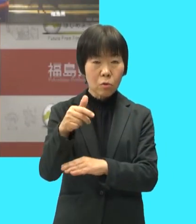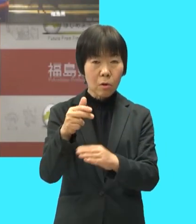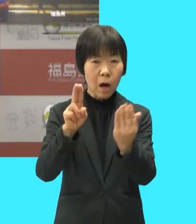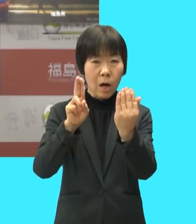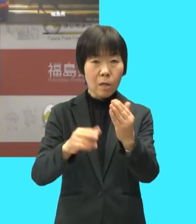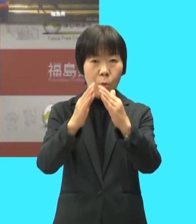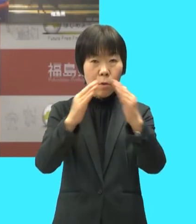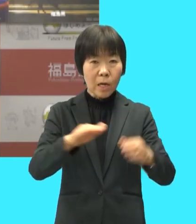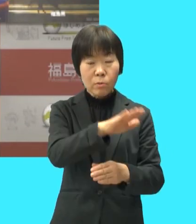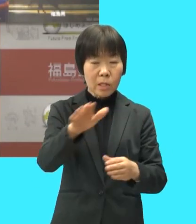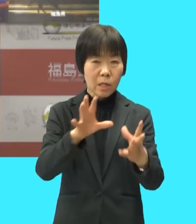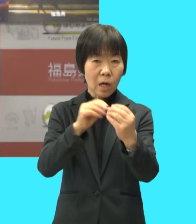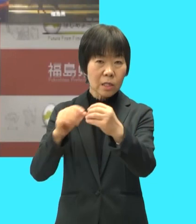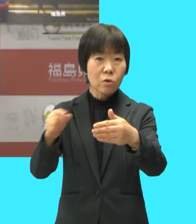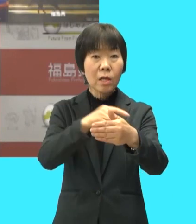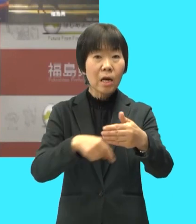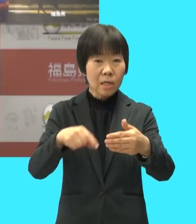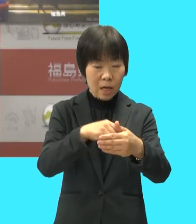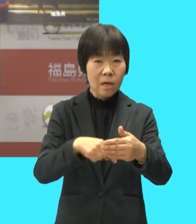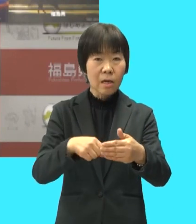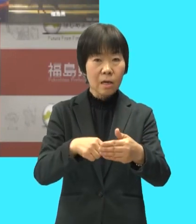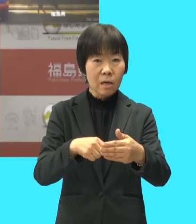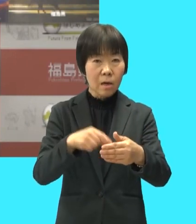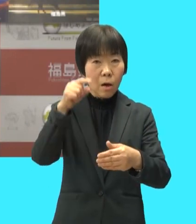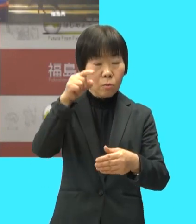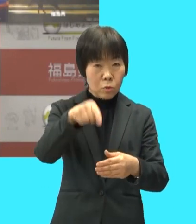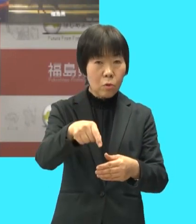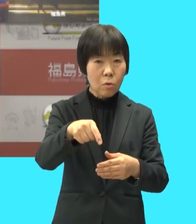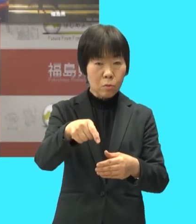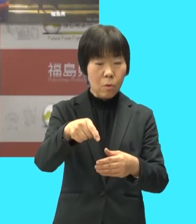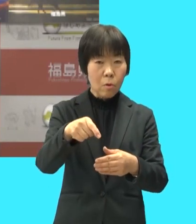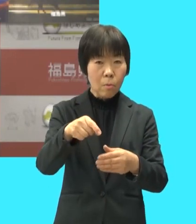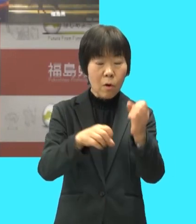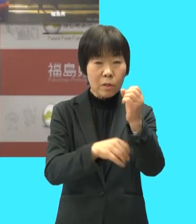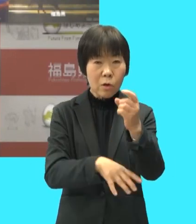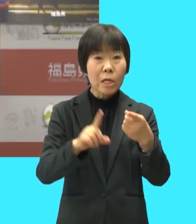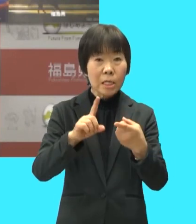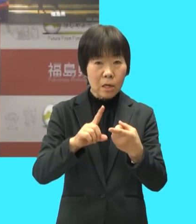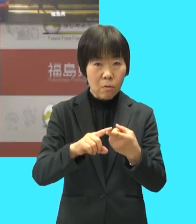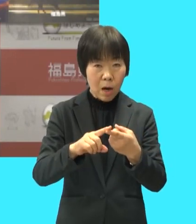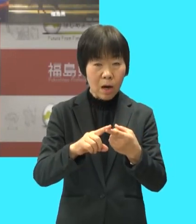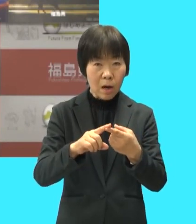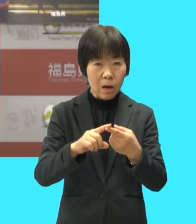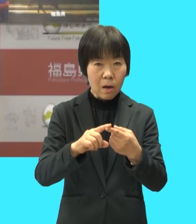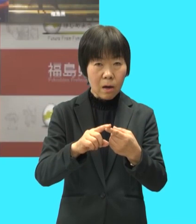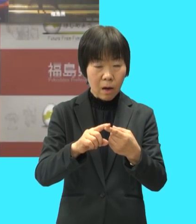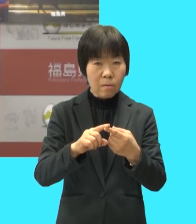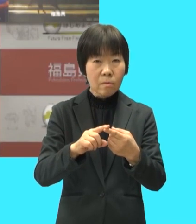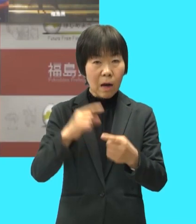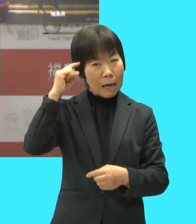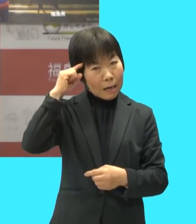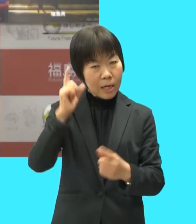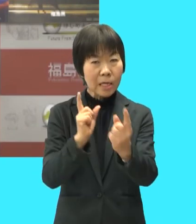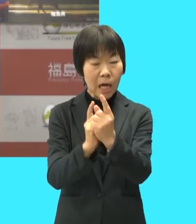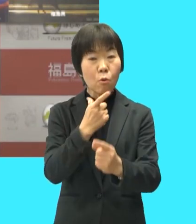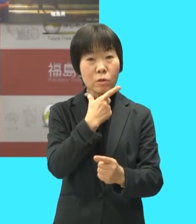法会の方とかとお話をされた中で、要は向こうの国々も基本的には前向きに対話したいというようなお話があったというような話を